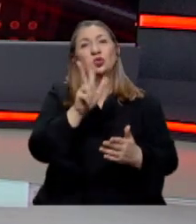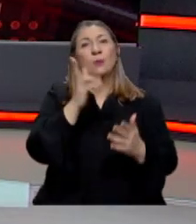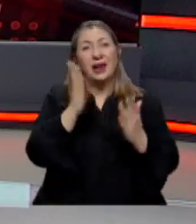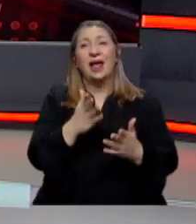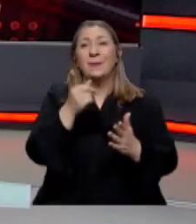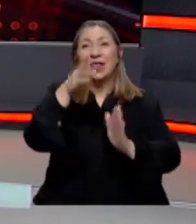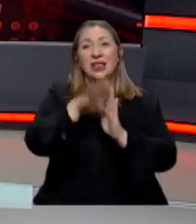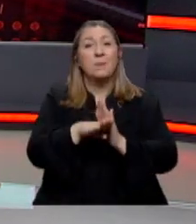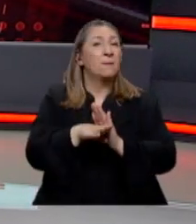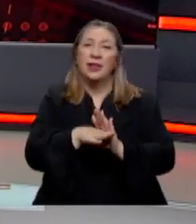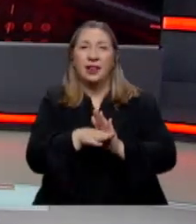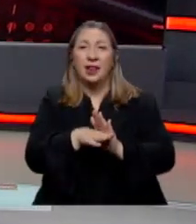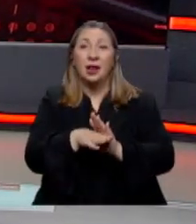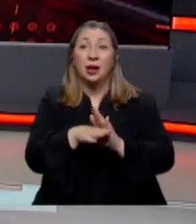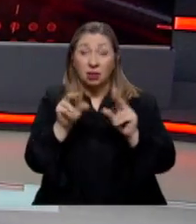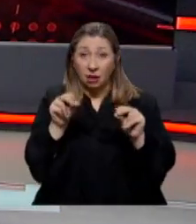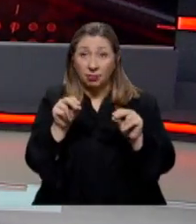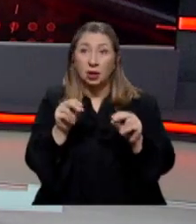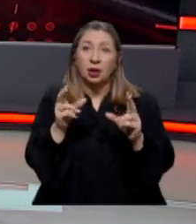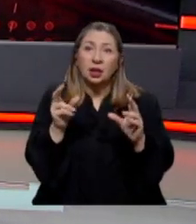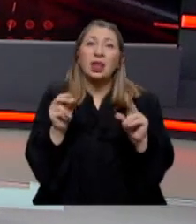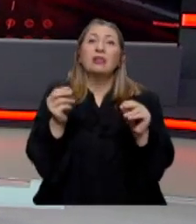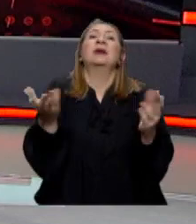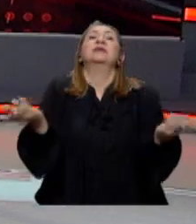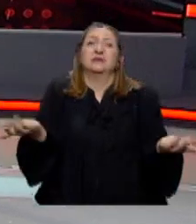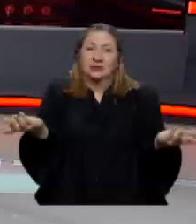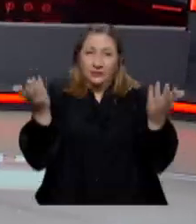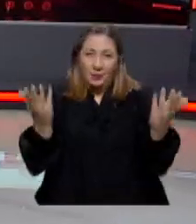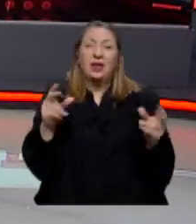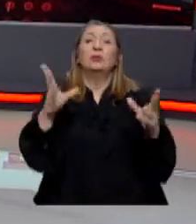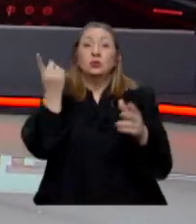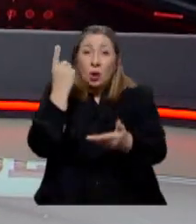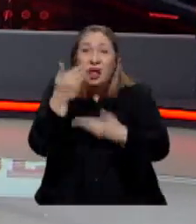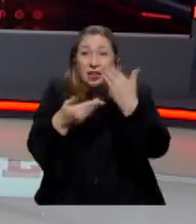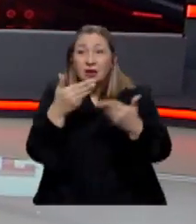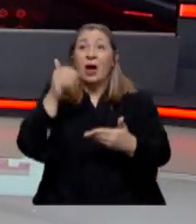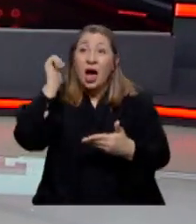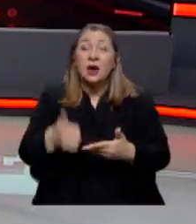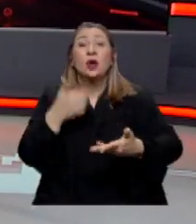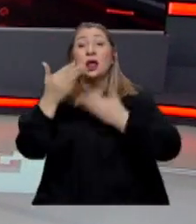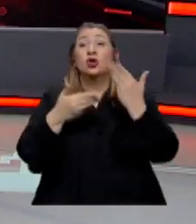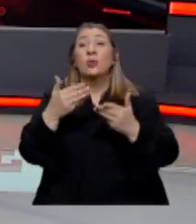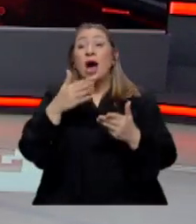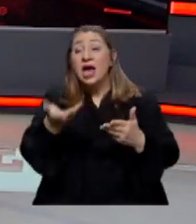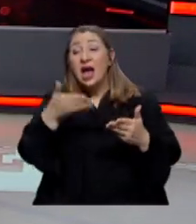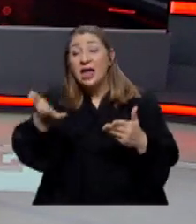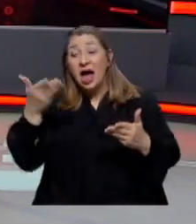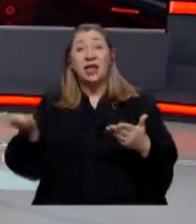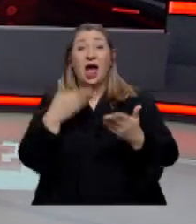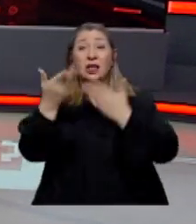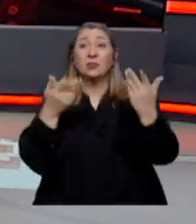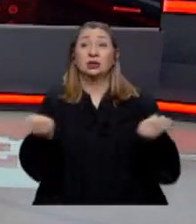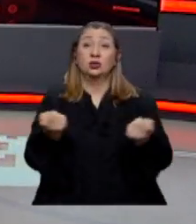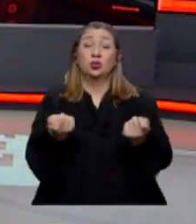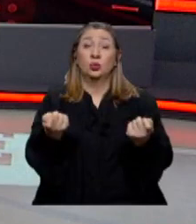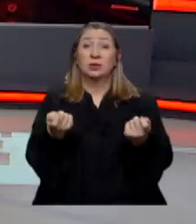30 Sabile bir indirim yapılmıştı ama yeter mi yetmez tabi tabi yetmez durumda anlattım her gün anlatıyorum ayrı ayrı biçimlerde